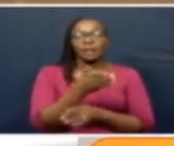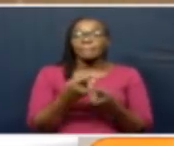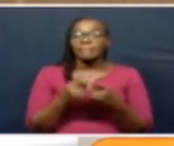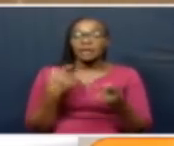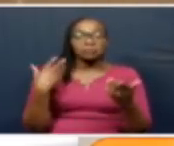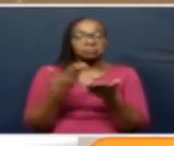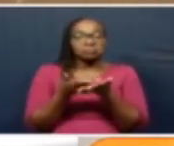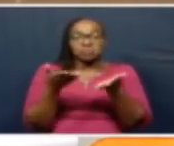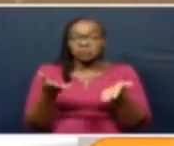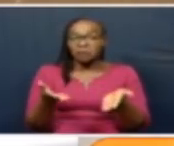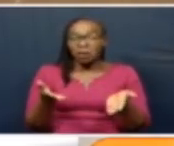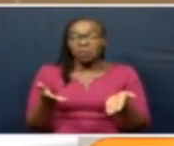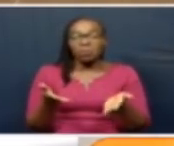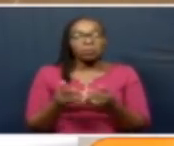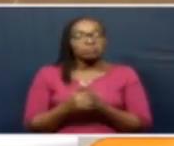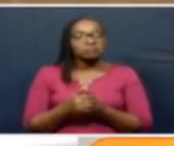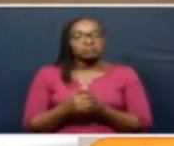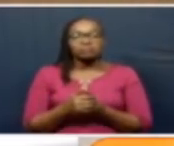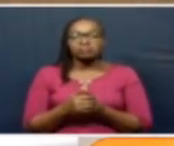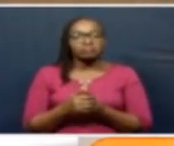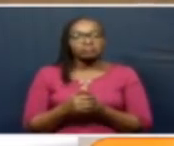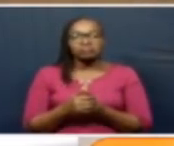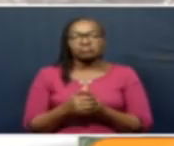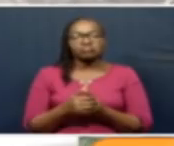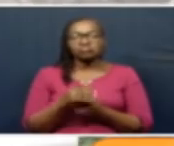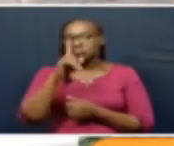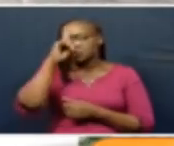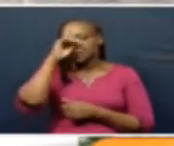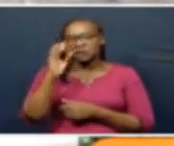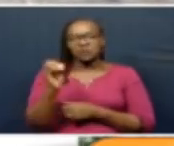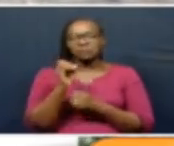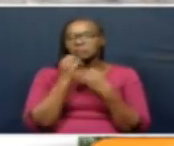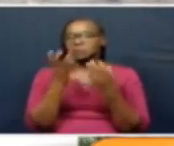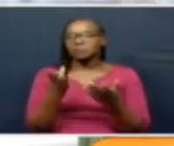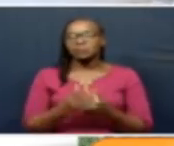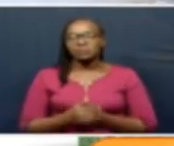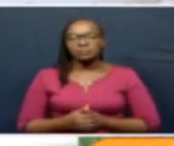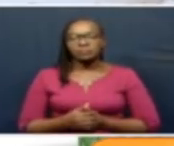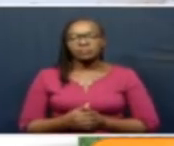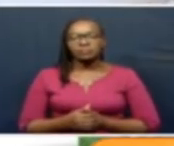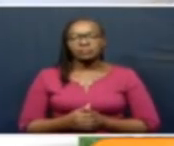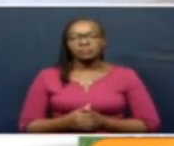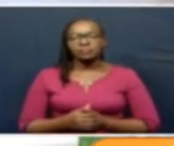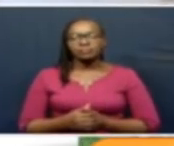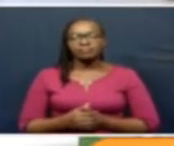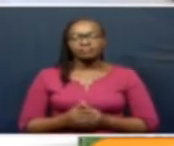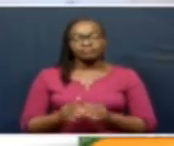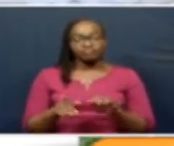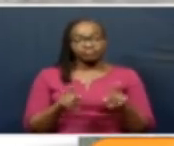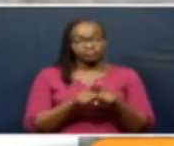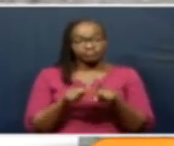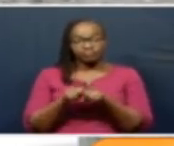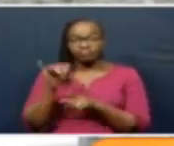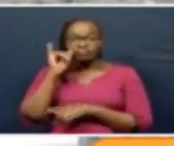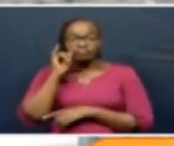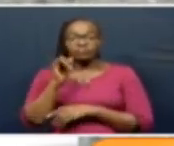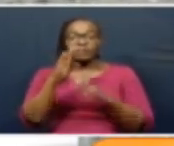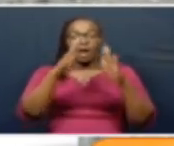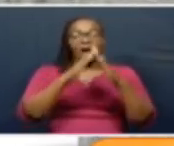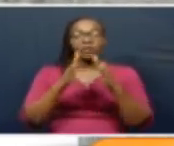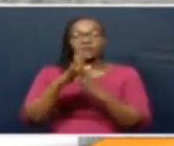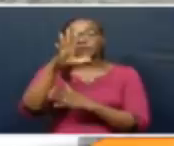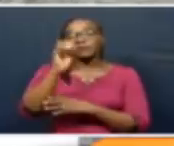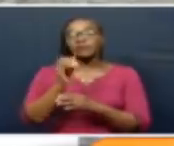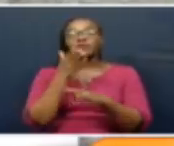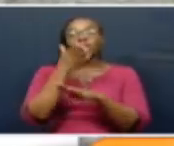up to now they are not very serious. Na huko Isiolo, zaidi ya nyumba 50 ziliharibiwa kabisa